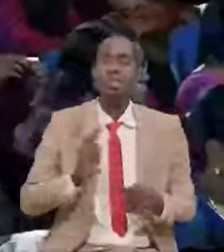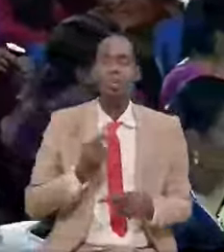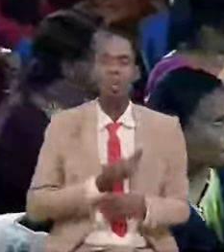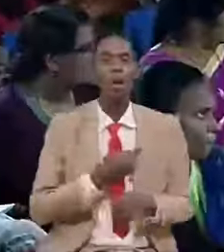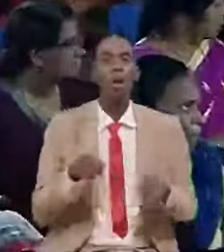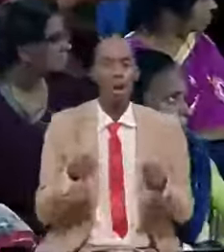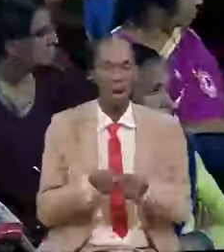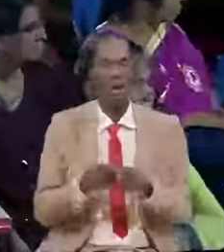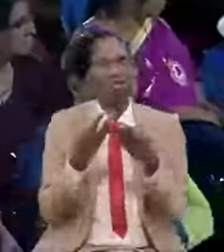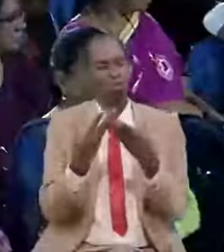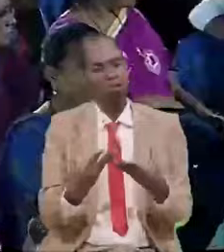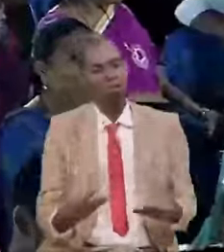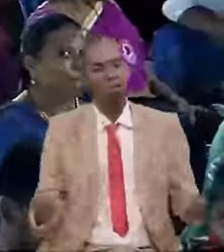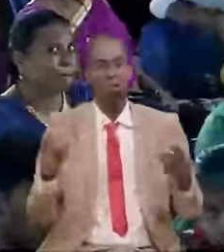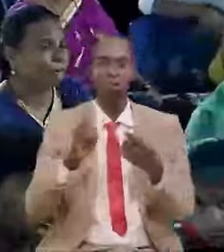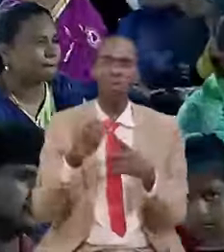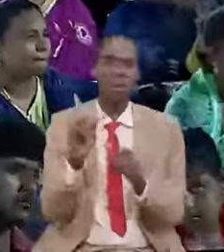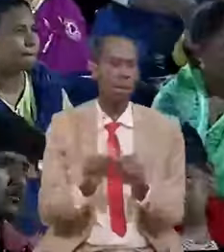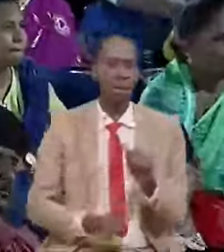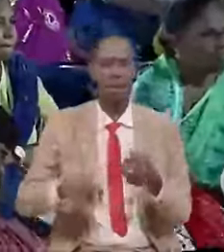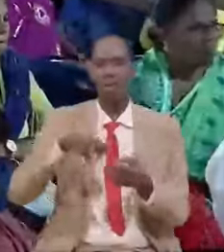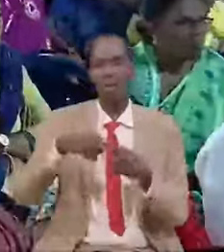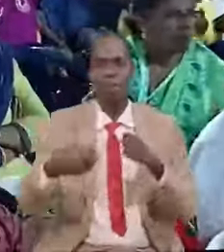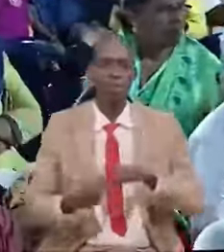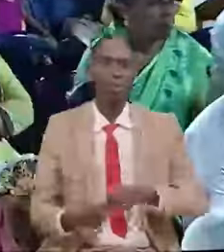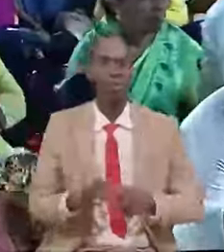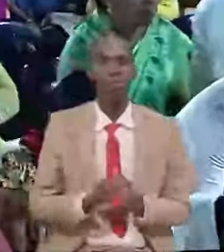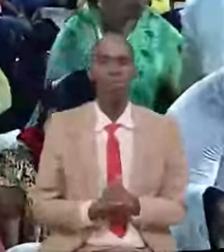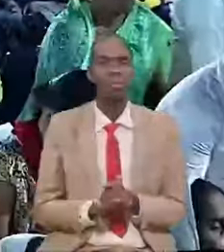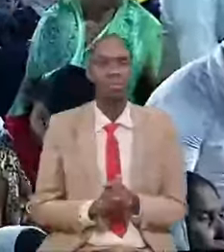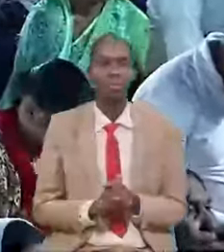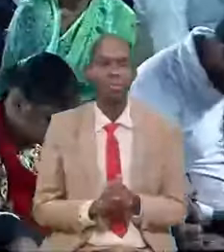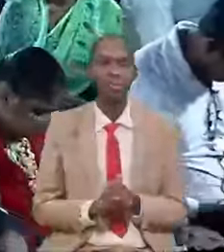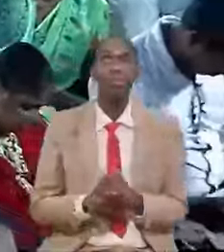Il nous est donné comme solution à tous les problèmes.